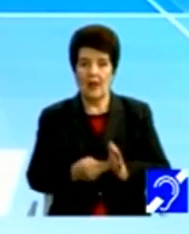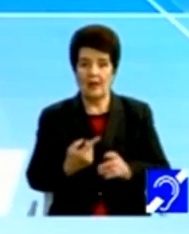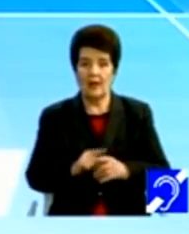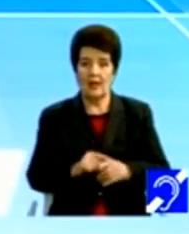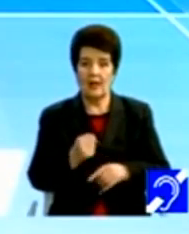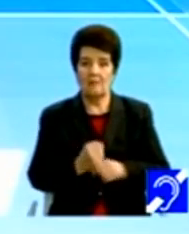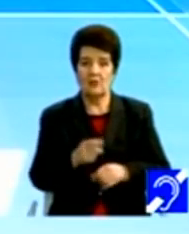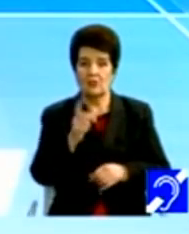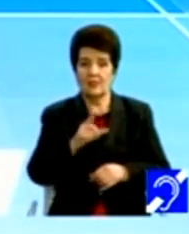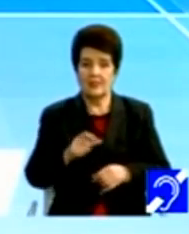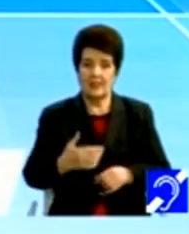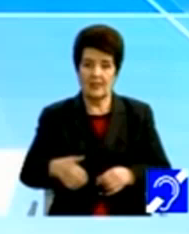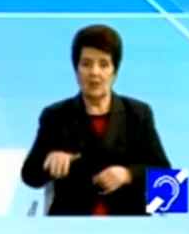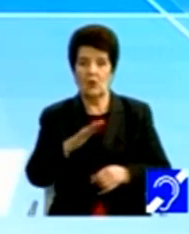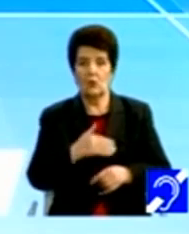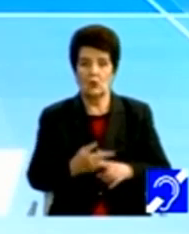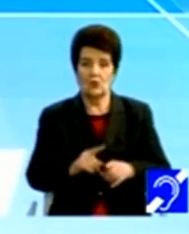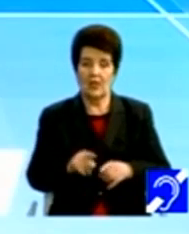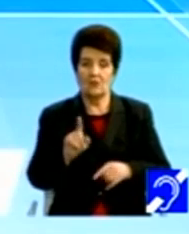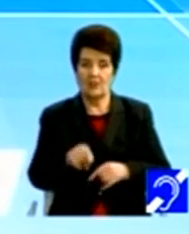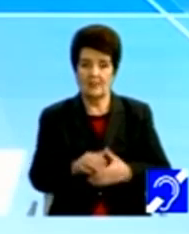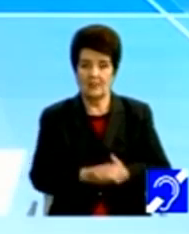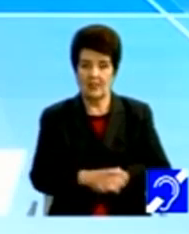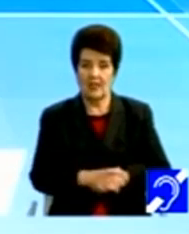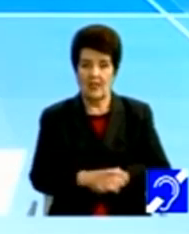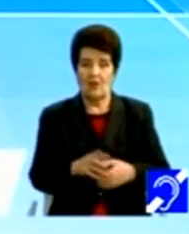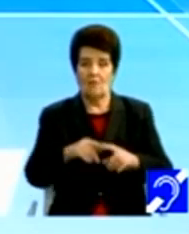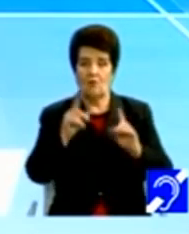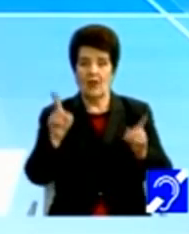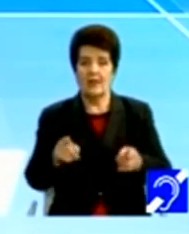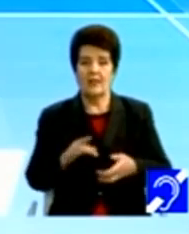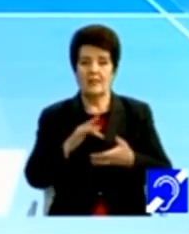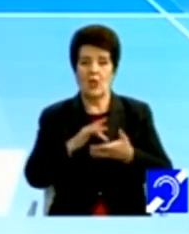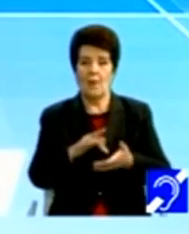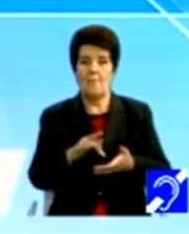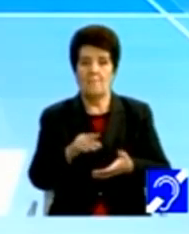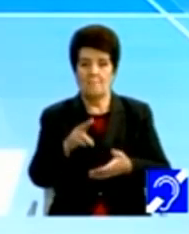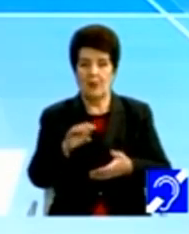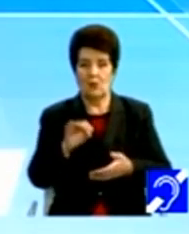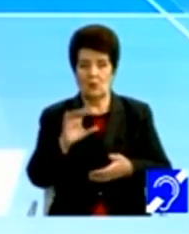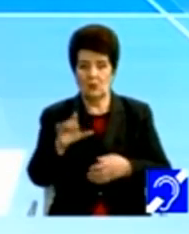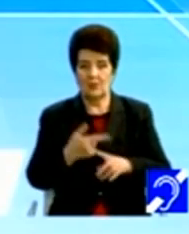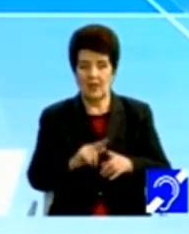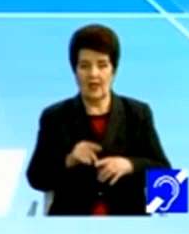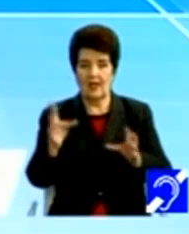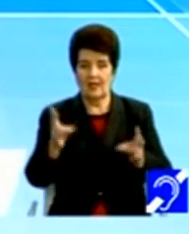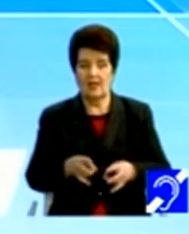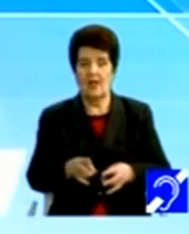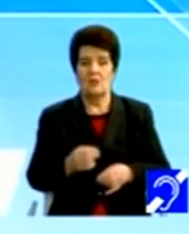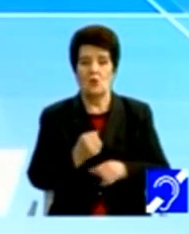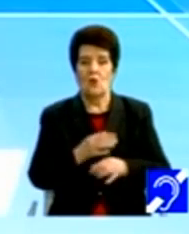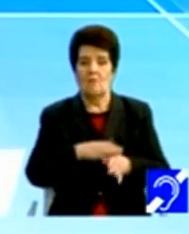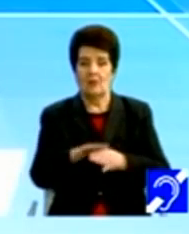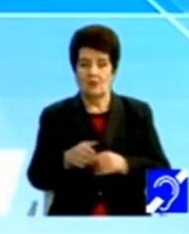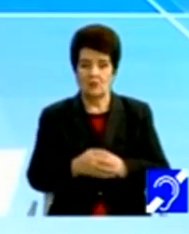propus cetățenilor noștri, aceste foaie de parcurs pe care avem nevoie să o facem. Iar cei care se